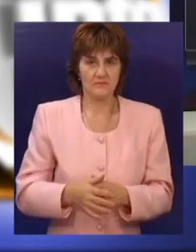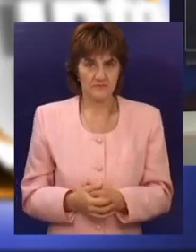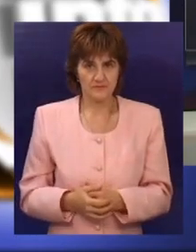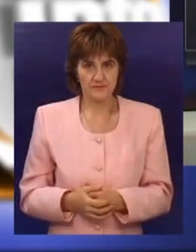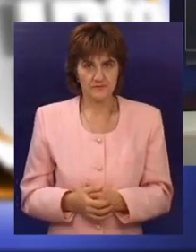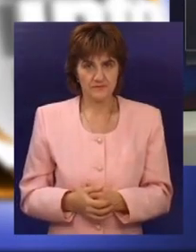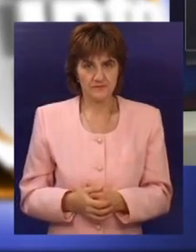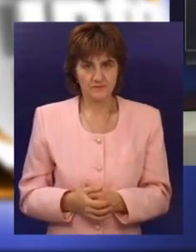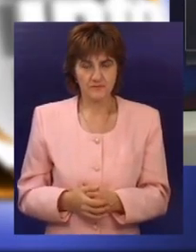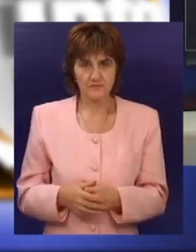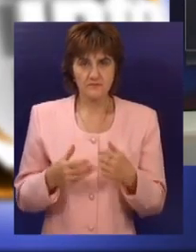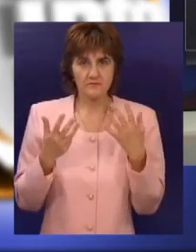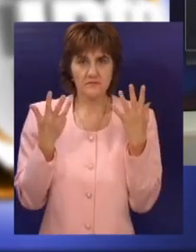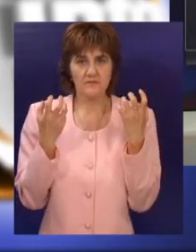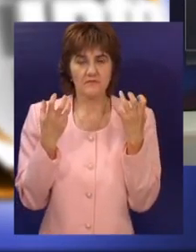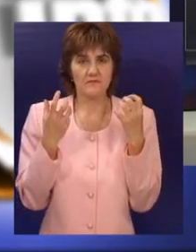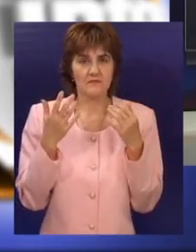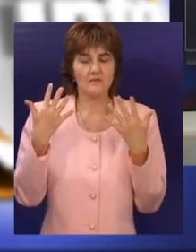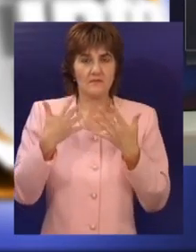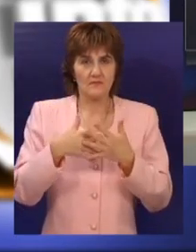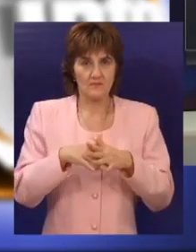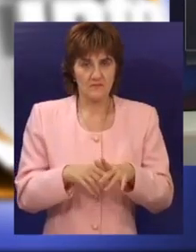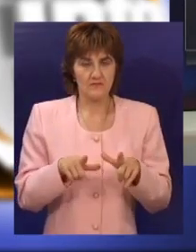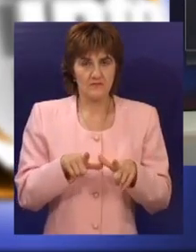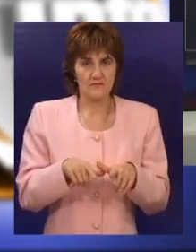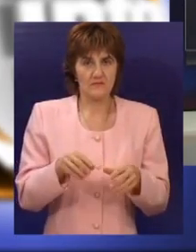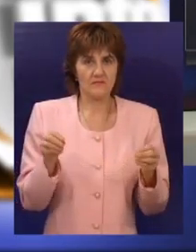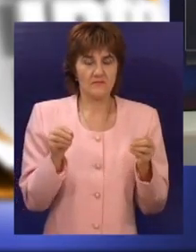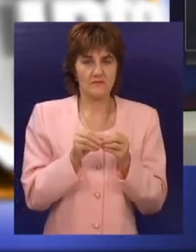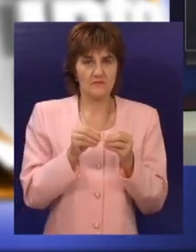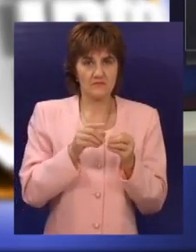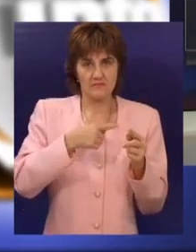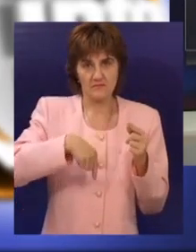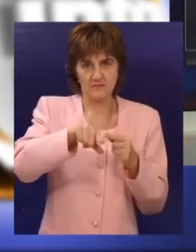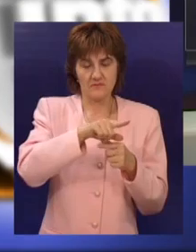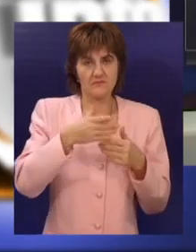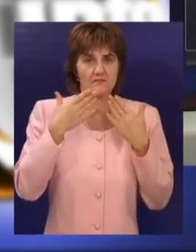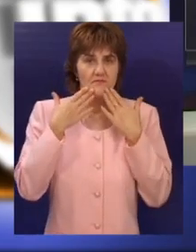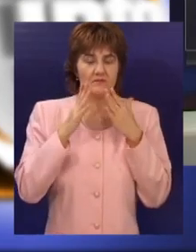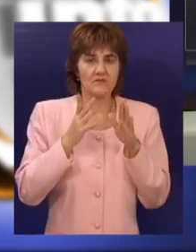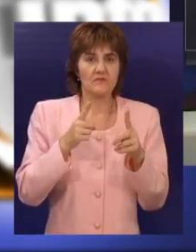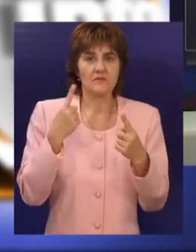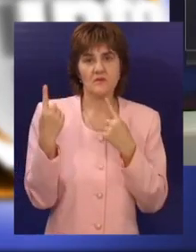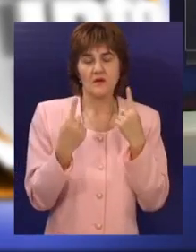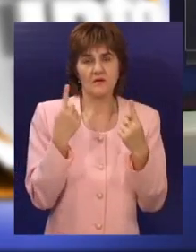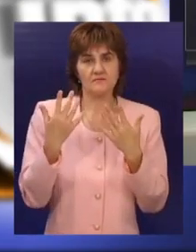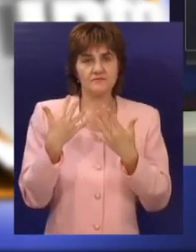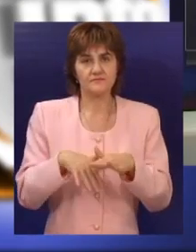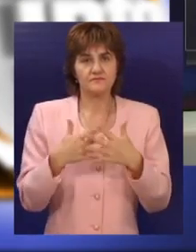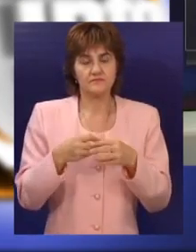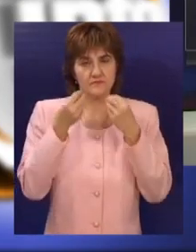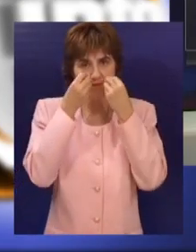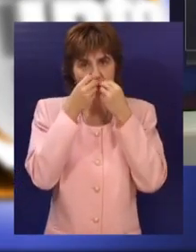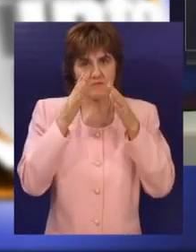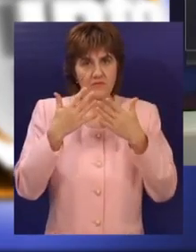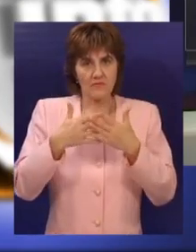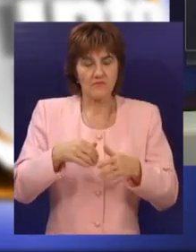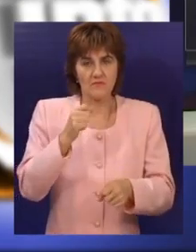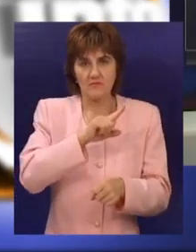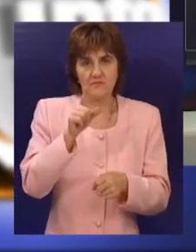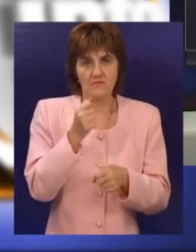Skoro 900 preduzeća iz regiona Severa, Bačke i Potisja ispunilo je uslov za pokretanje automatskog stečaja, otkako je na